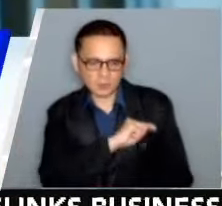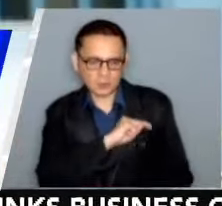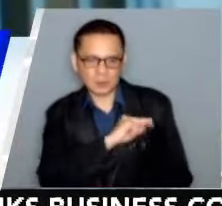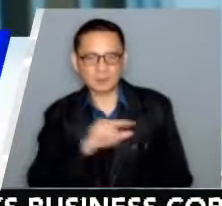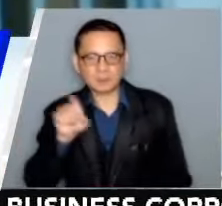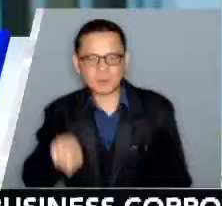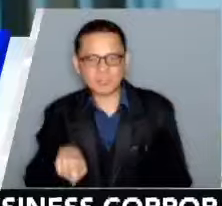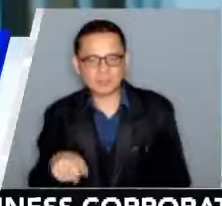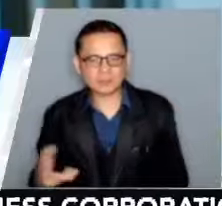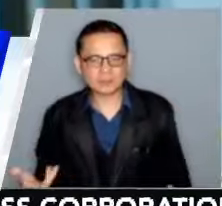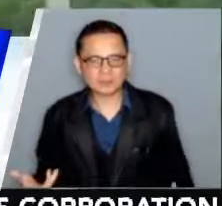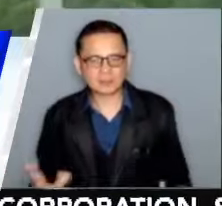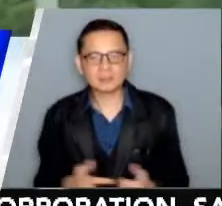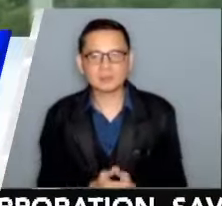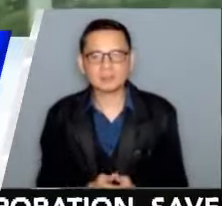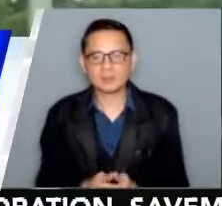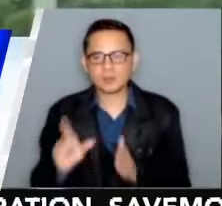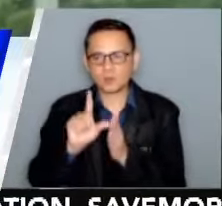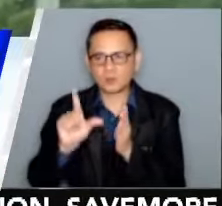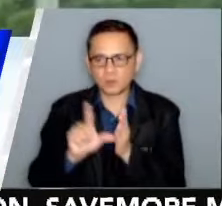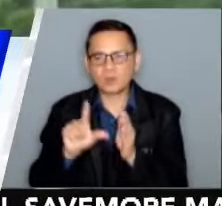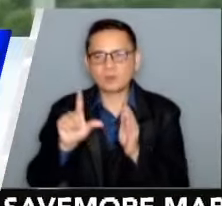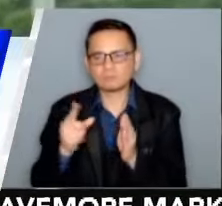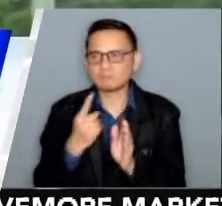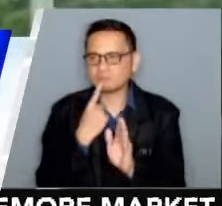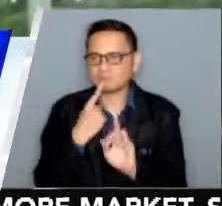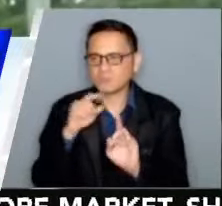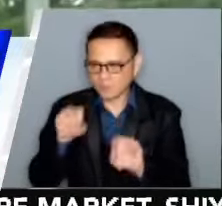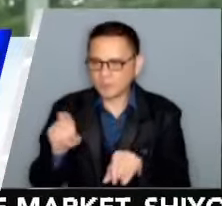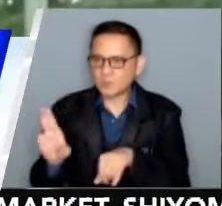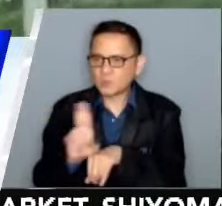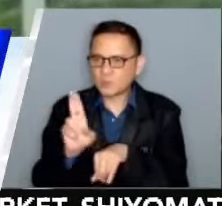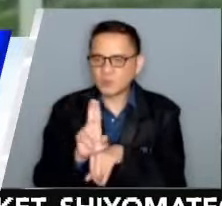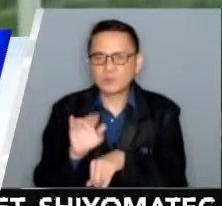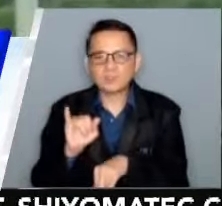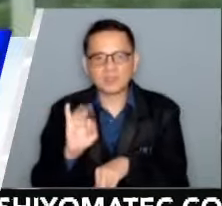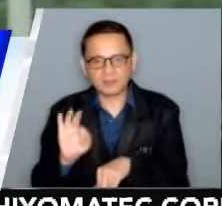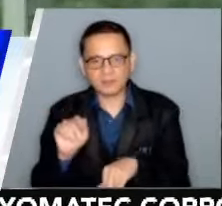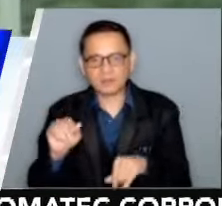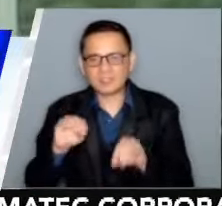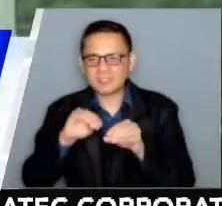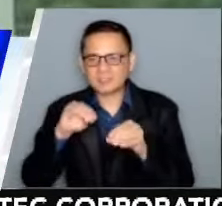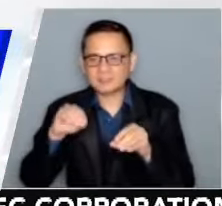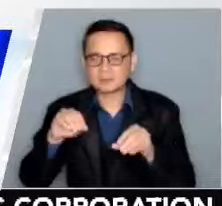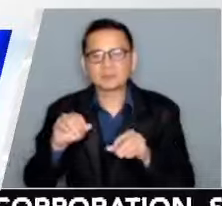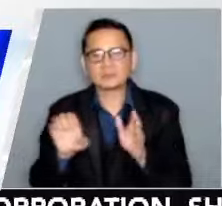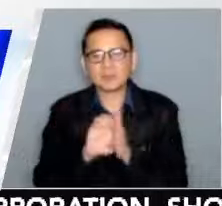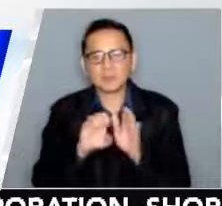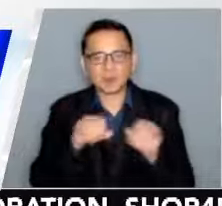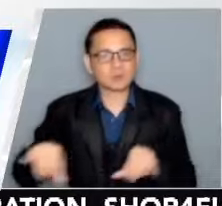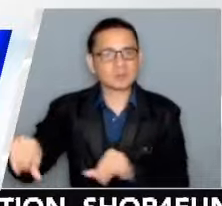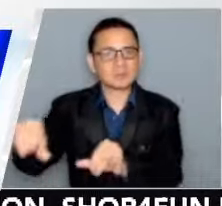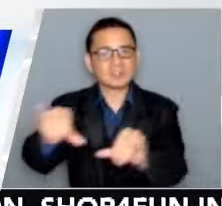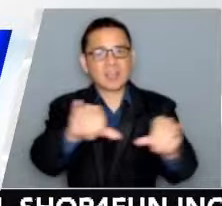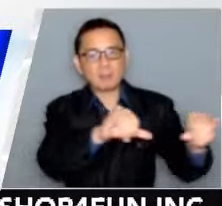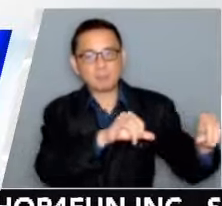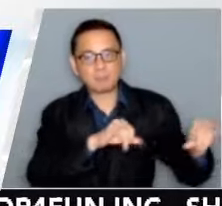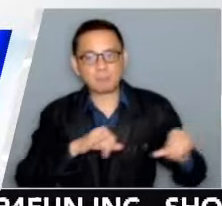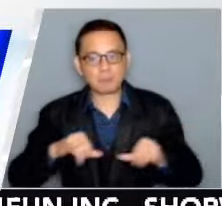na maaari pa rin gumamit ng mother tongue sa monolingual classes o mga klase na iisa ang mother tongue ng mga